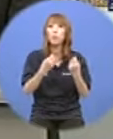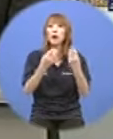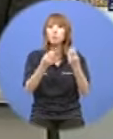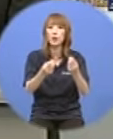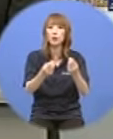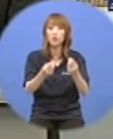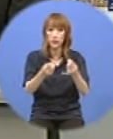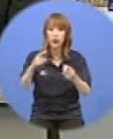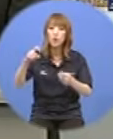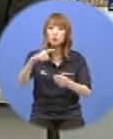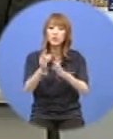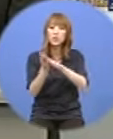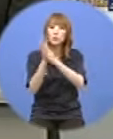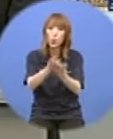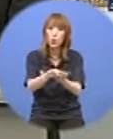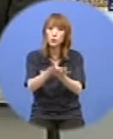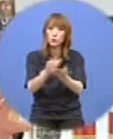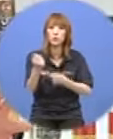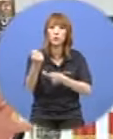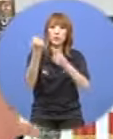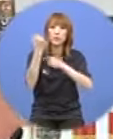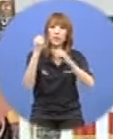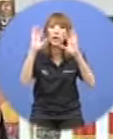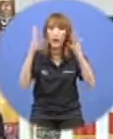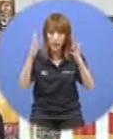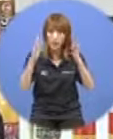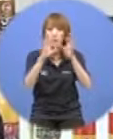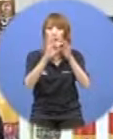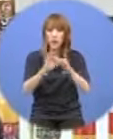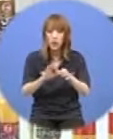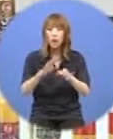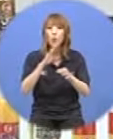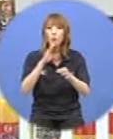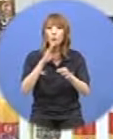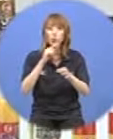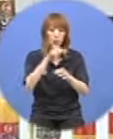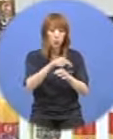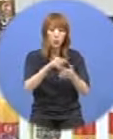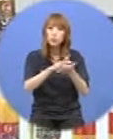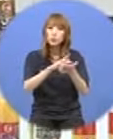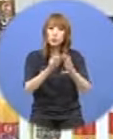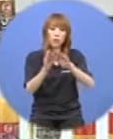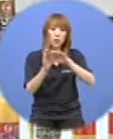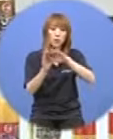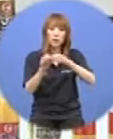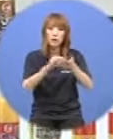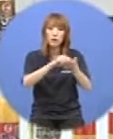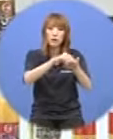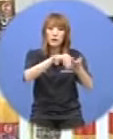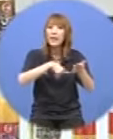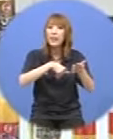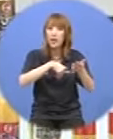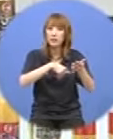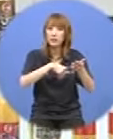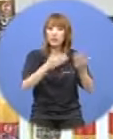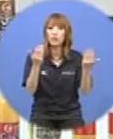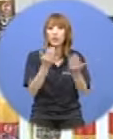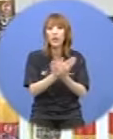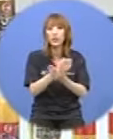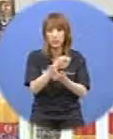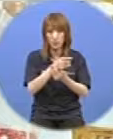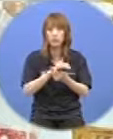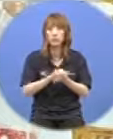虫効力まではないからということで、本当はだからもうこの薬はいらないということになるところだったと思うんですね。 あ、な